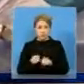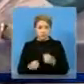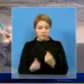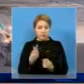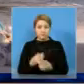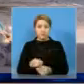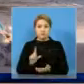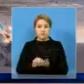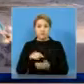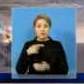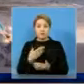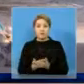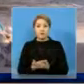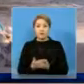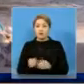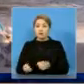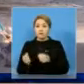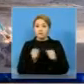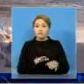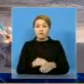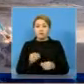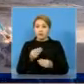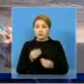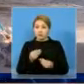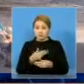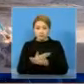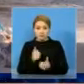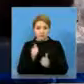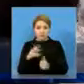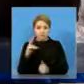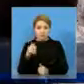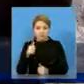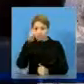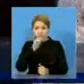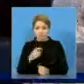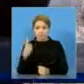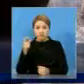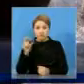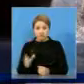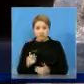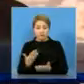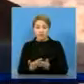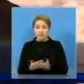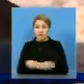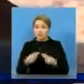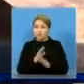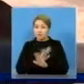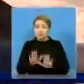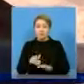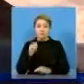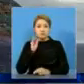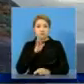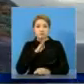подчеркивает пенсионерка. За вывоз мусора Актюбинка платит регулярно – по 200 тенге в месяц человека. Однако отдачи нет, сетует